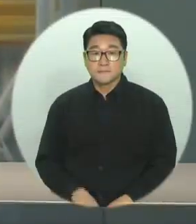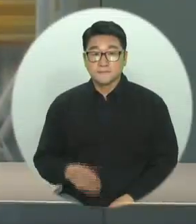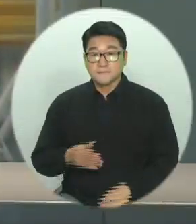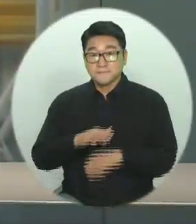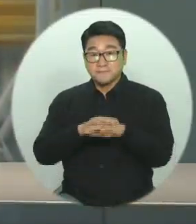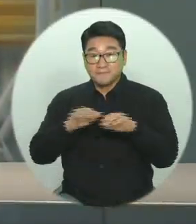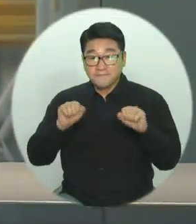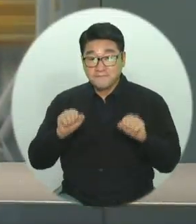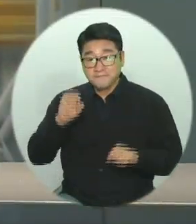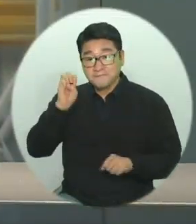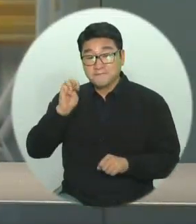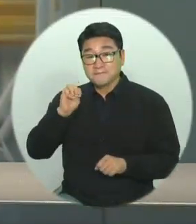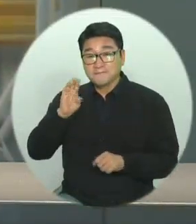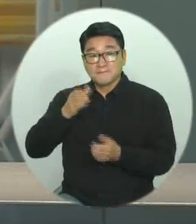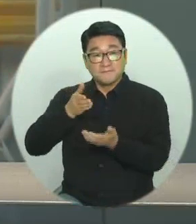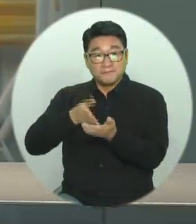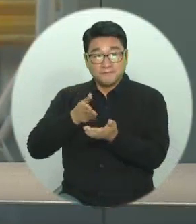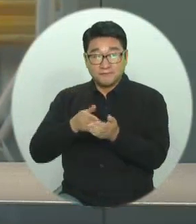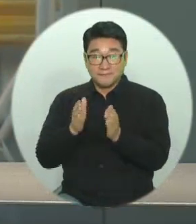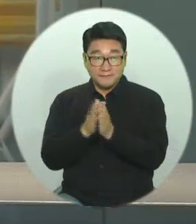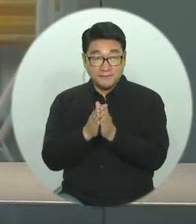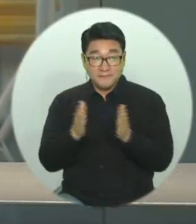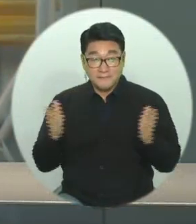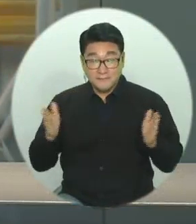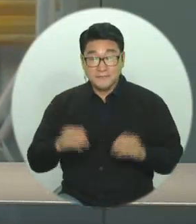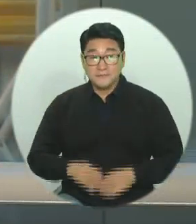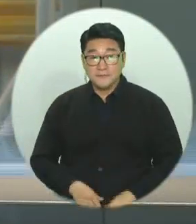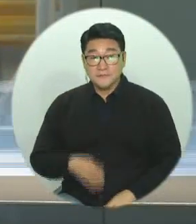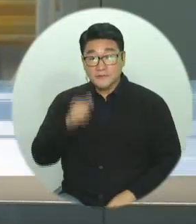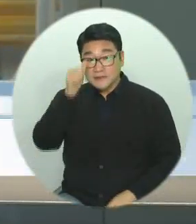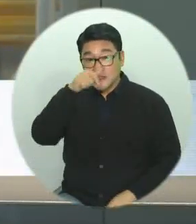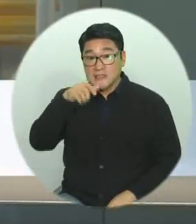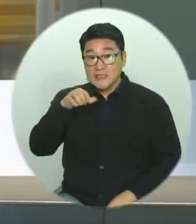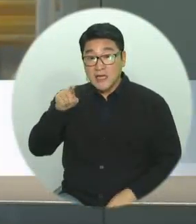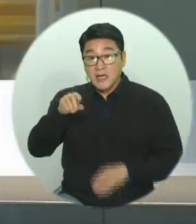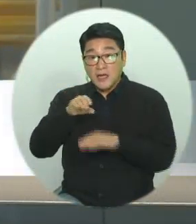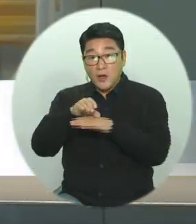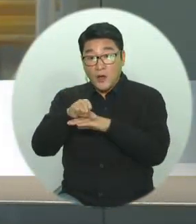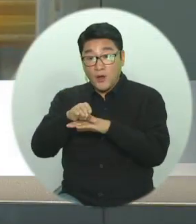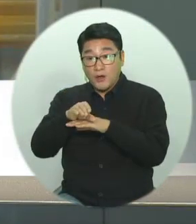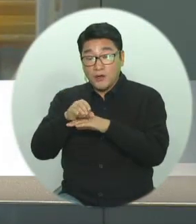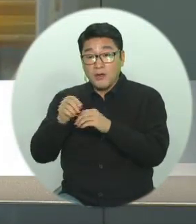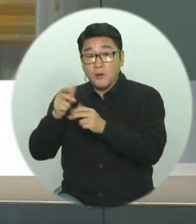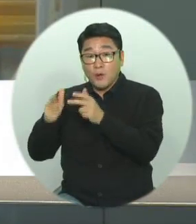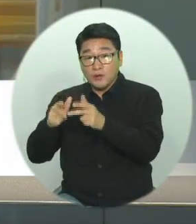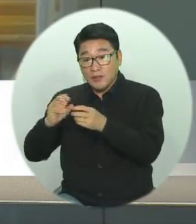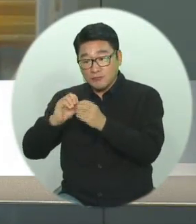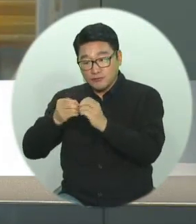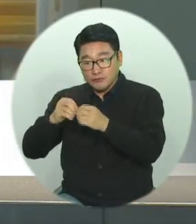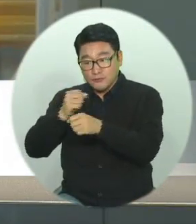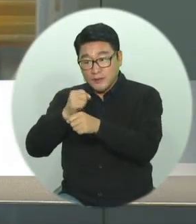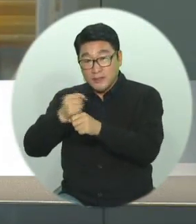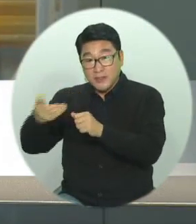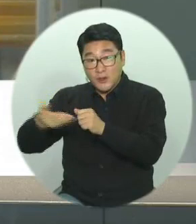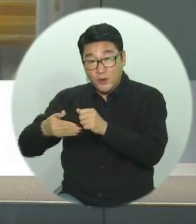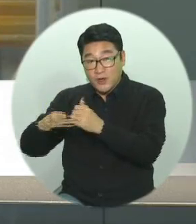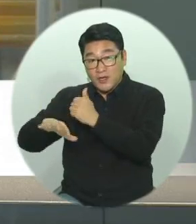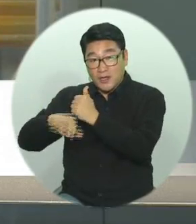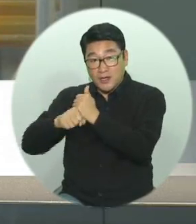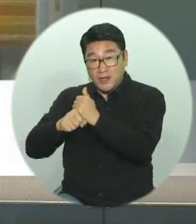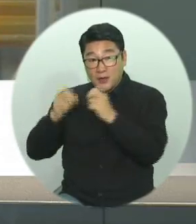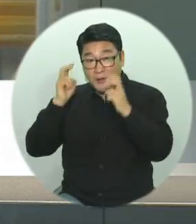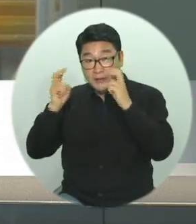여러분 안녕하십니까 광주 NBC 뉴스 데스크입니다 기아 오토랜드 광주공장에서 차체 부품을 공급하는 협력